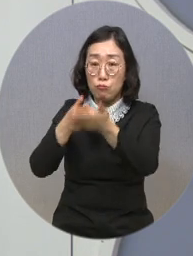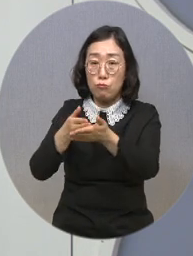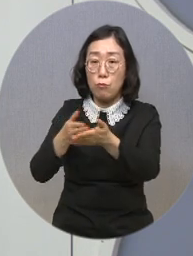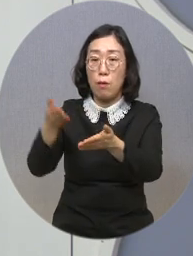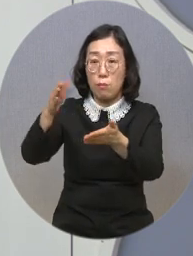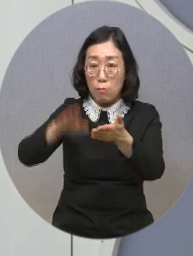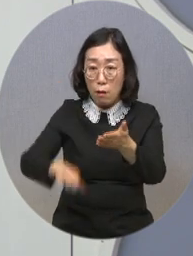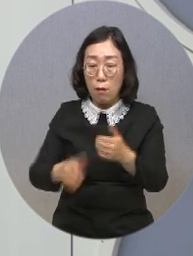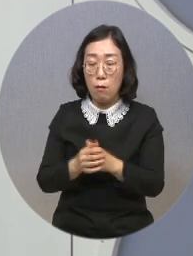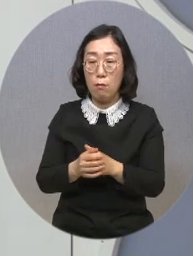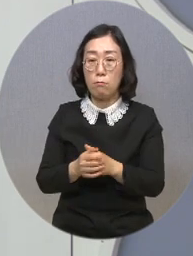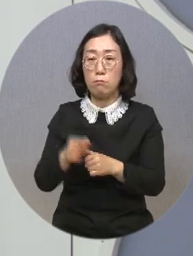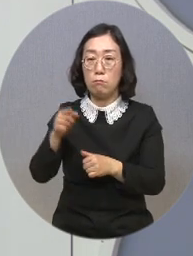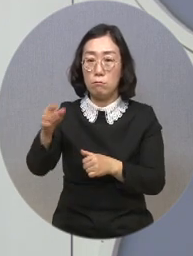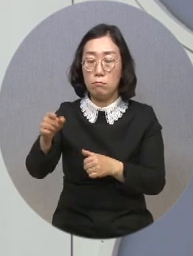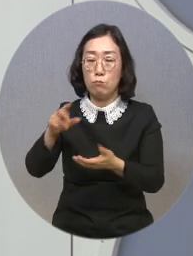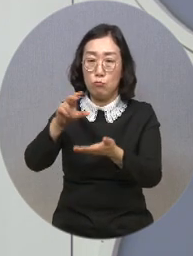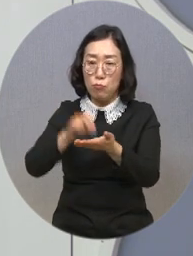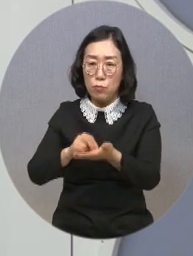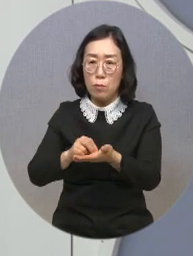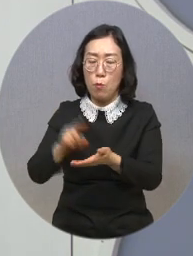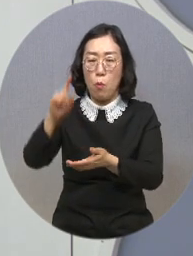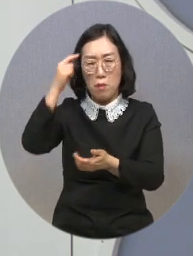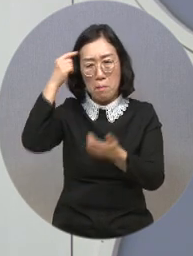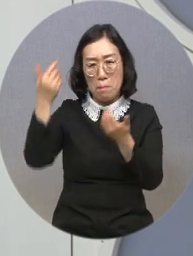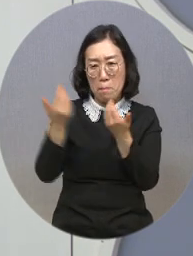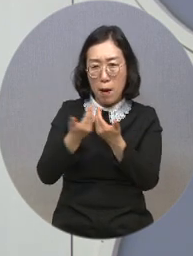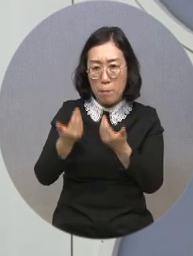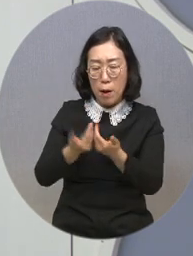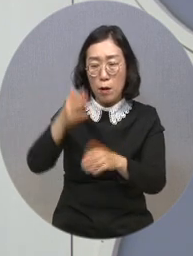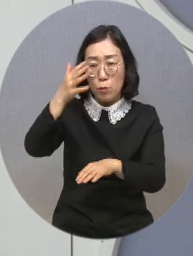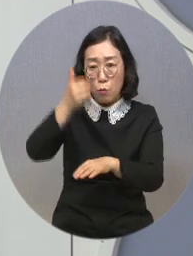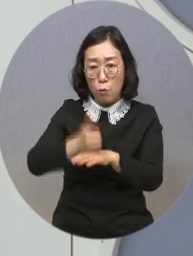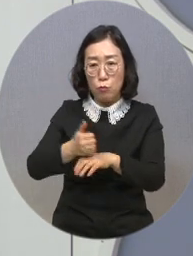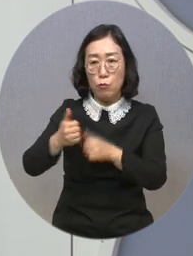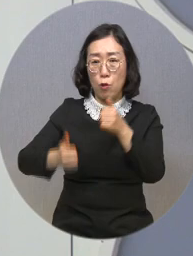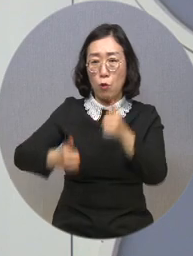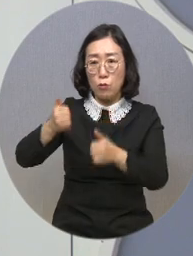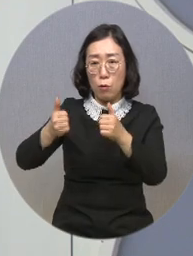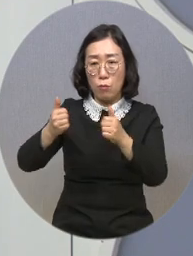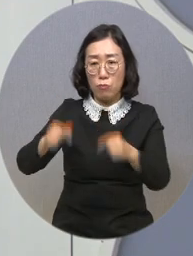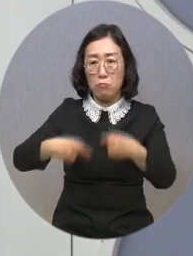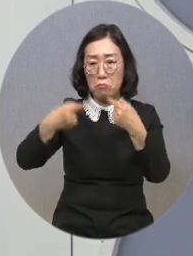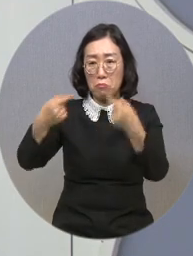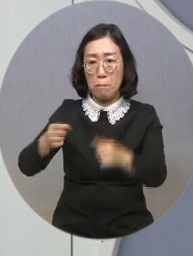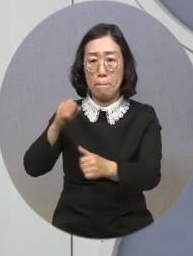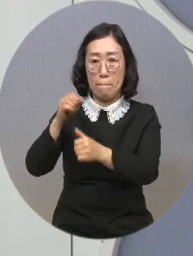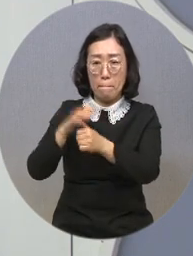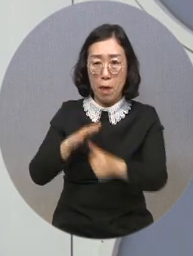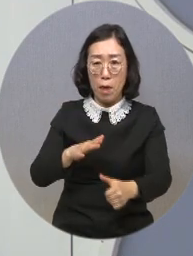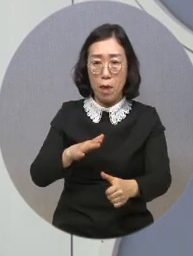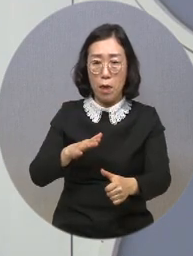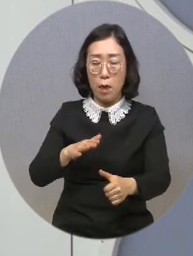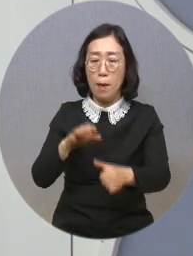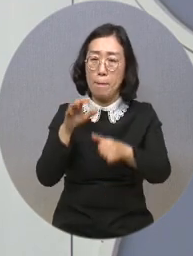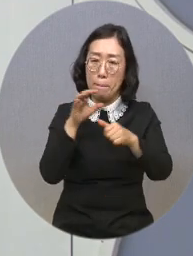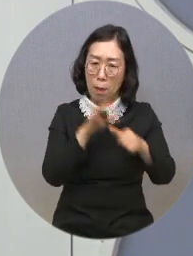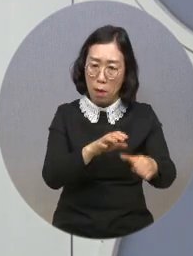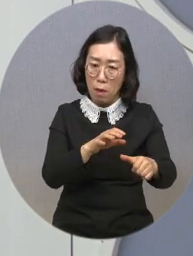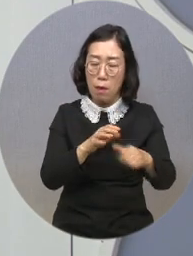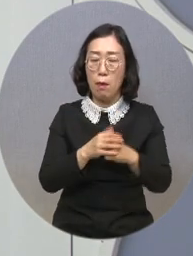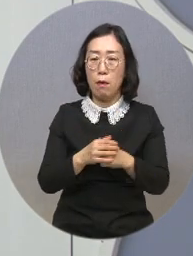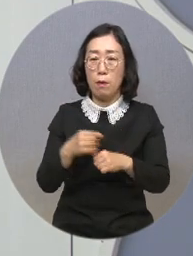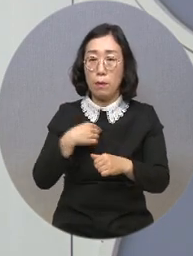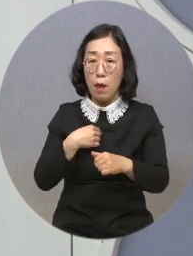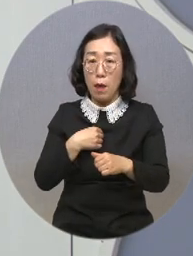생각했는데 아 이런 저런 거 해가지고 아 공천할 때 경선도 안 시키고 저를 배제시켰어요. 그러고 이제